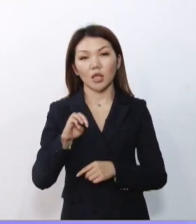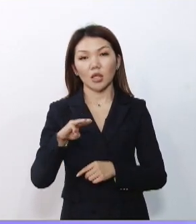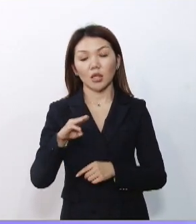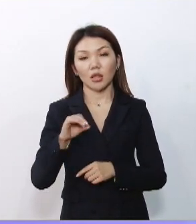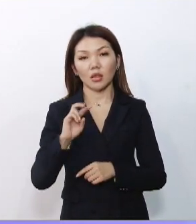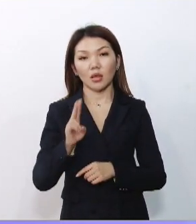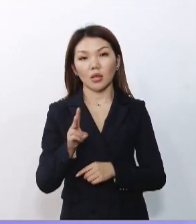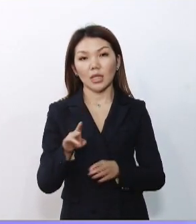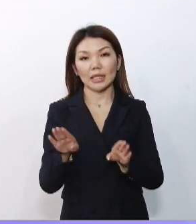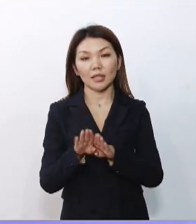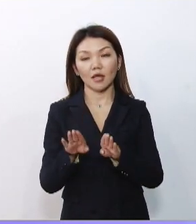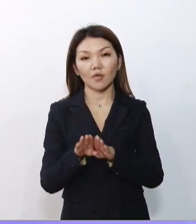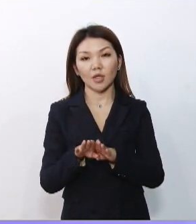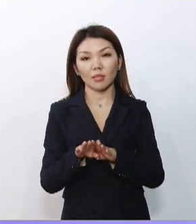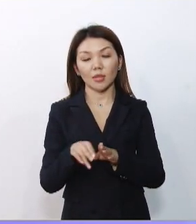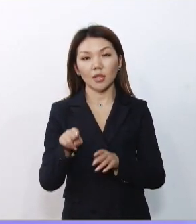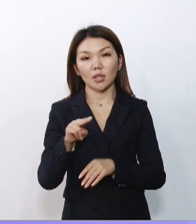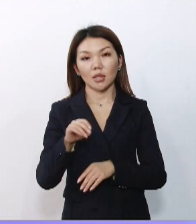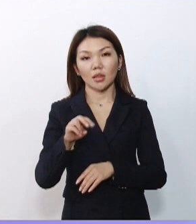Сравним его с делимым.